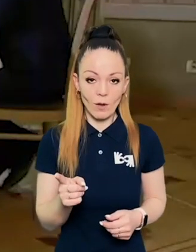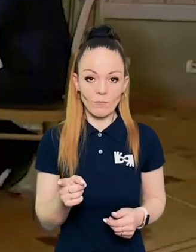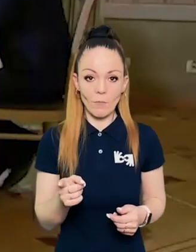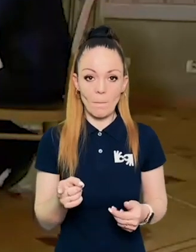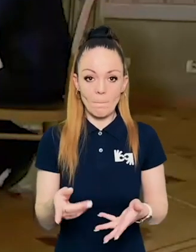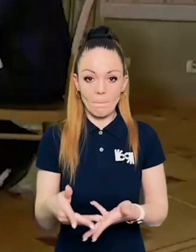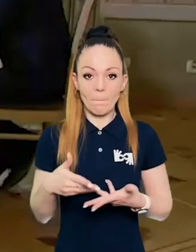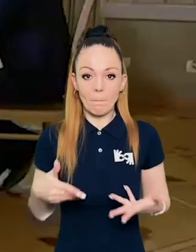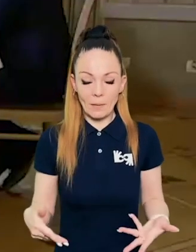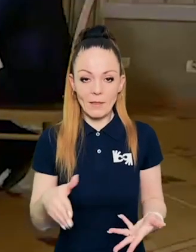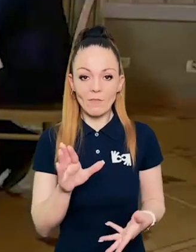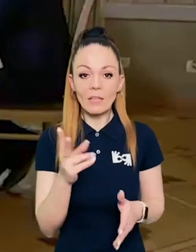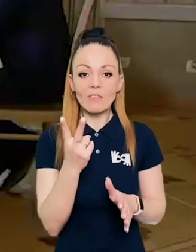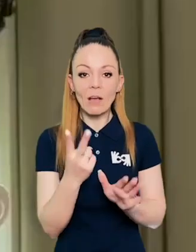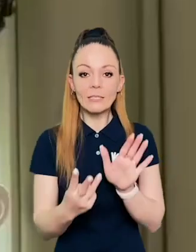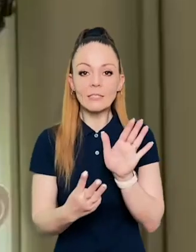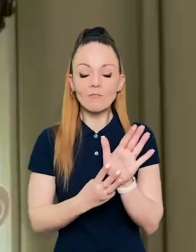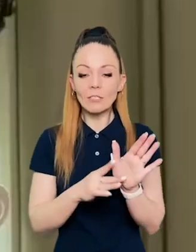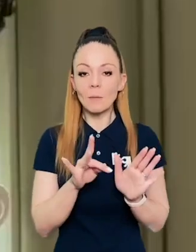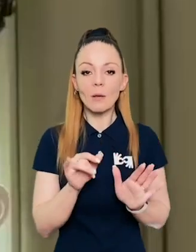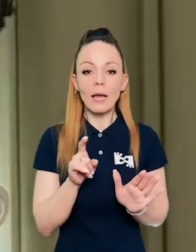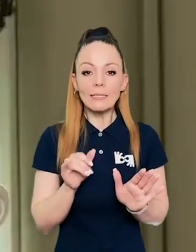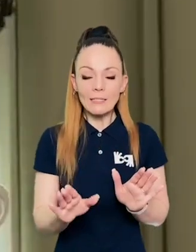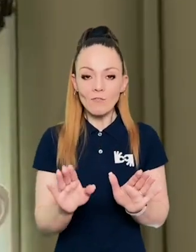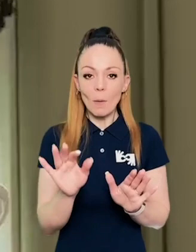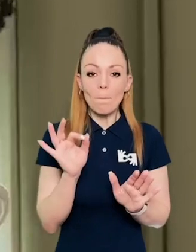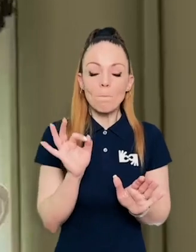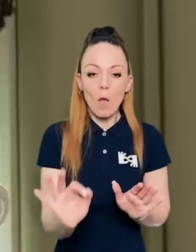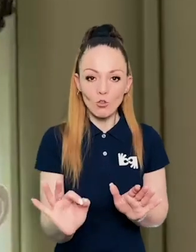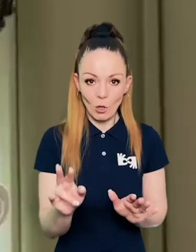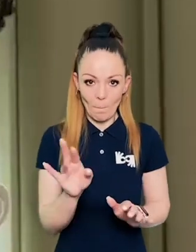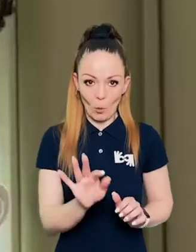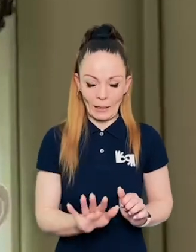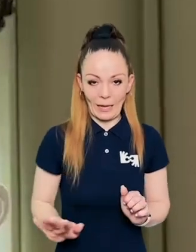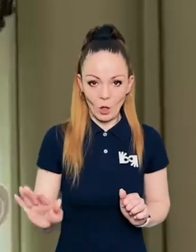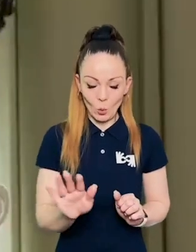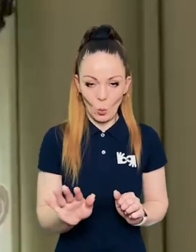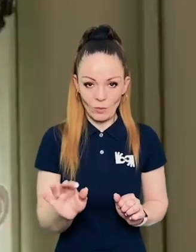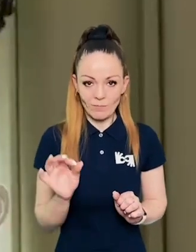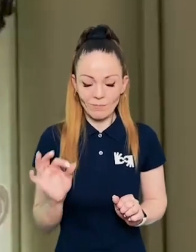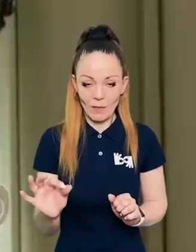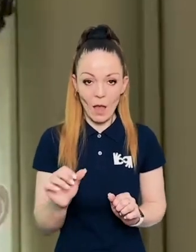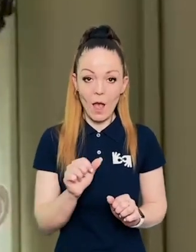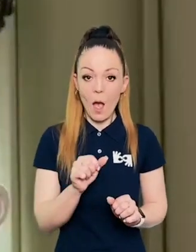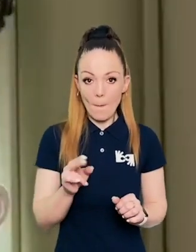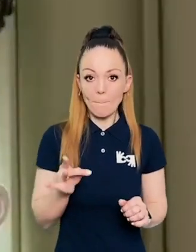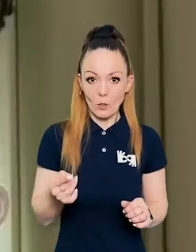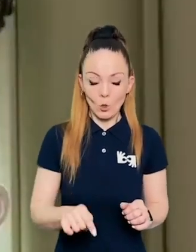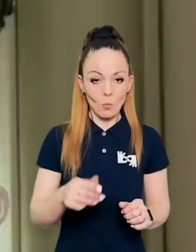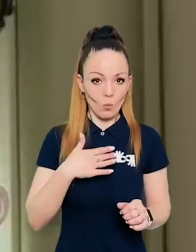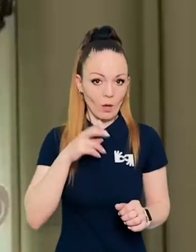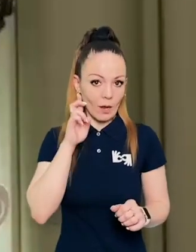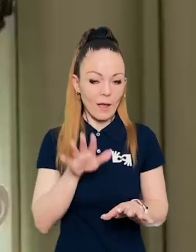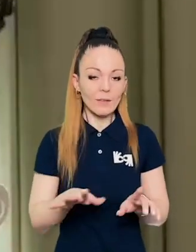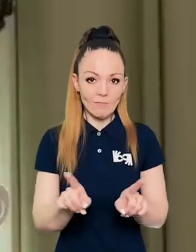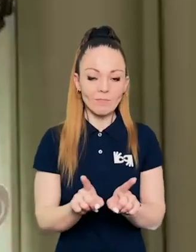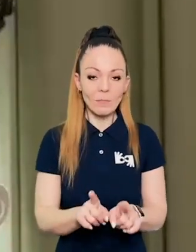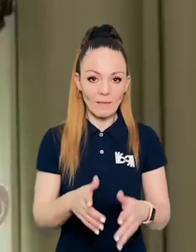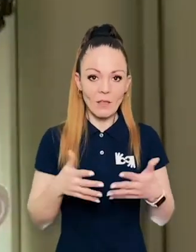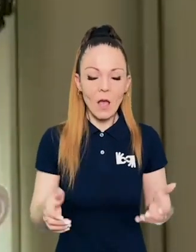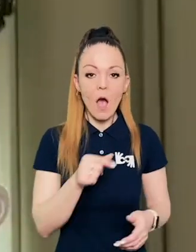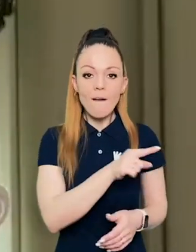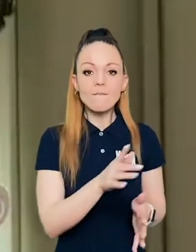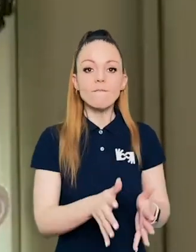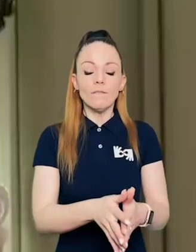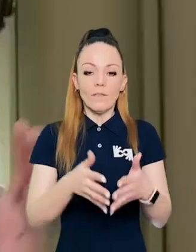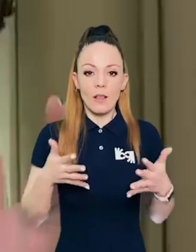Тому що просто ми в 28 разів менше по території, хоча при цьому країна